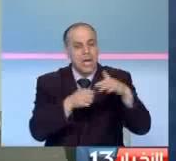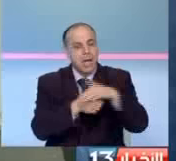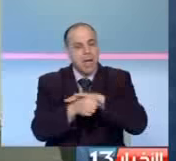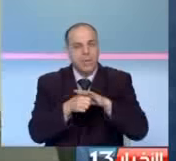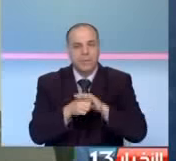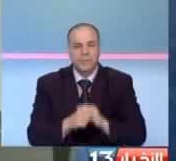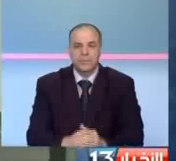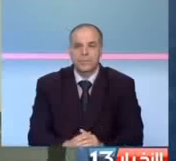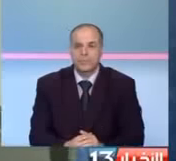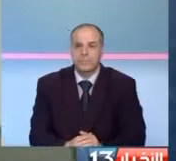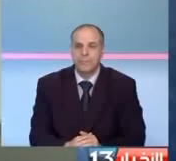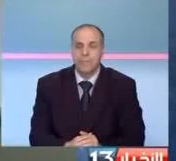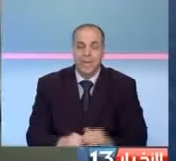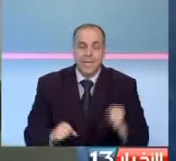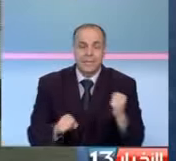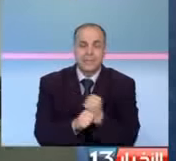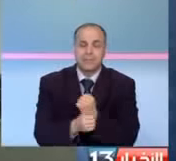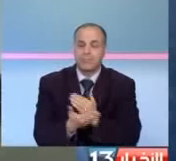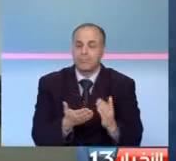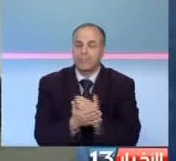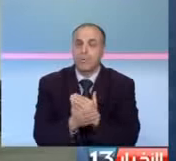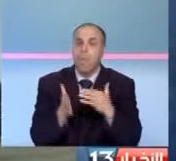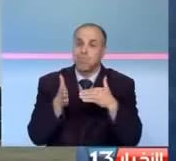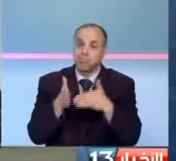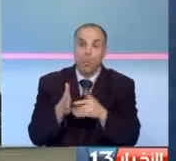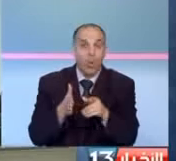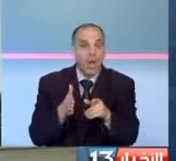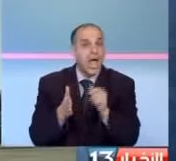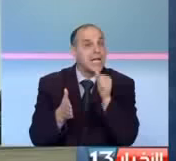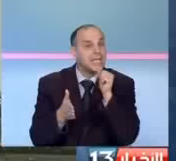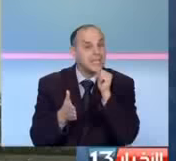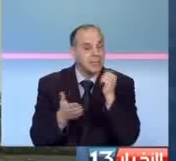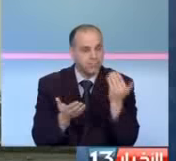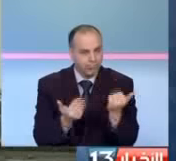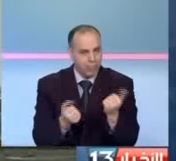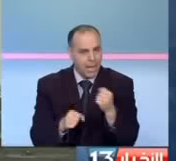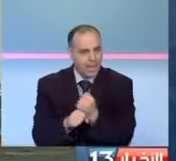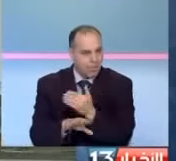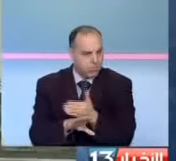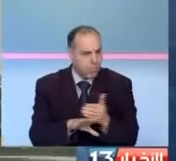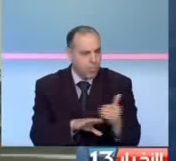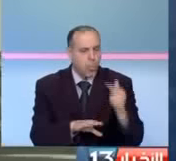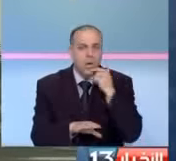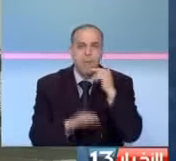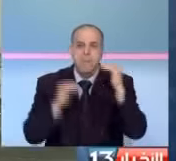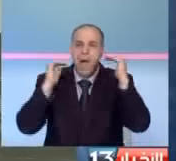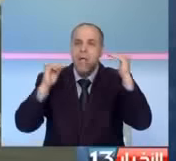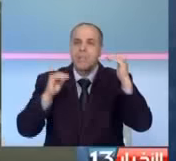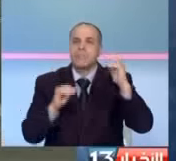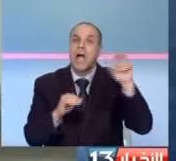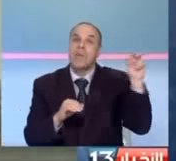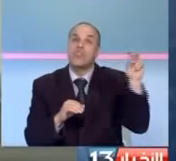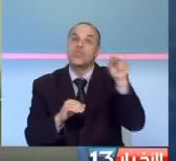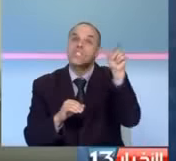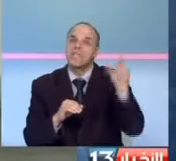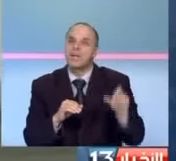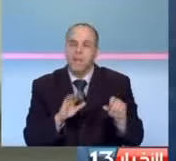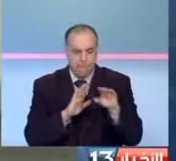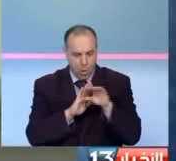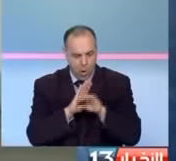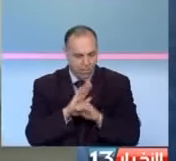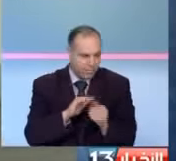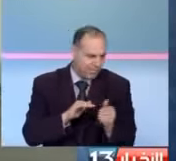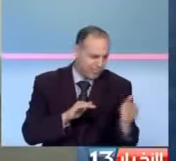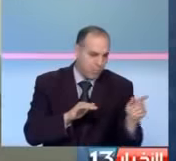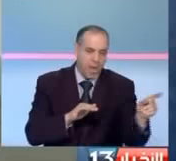متكامل. أشغال تهيئة الميناء في انتظار إنجاز أيضا محطة للمسافرين مبرمج